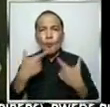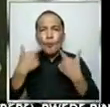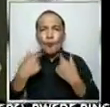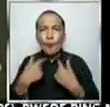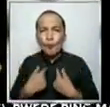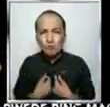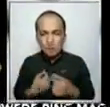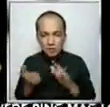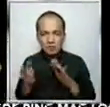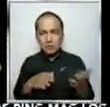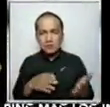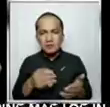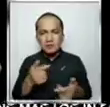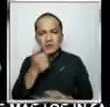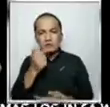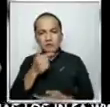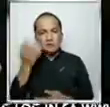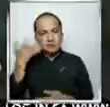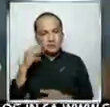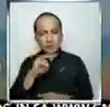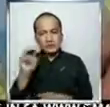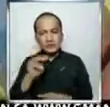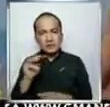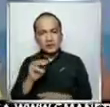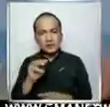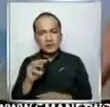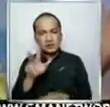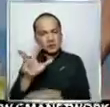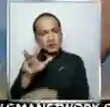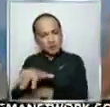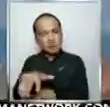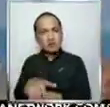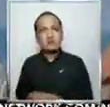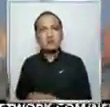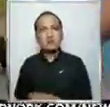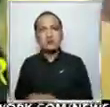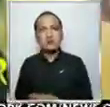ng komedyante nitong Lunes pasado alas 3 ng hapon.